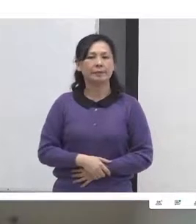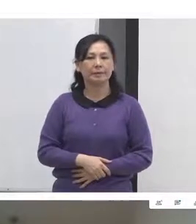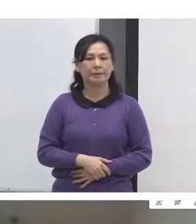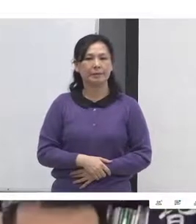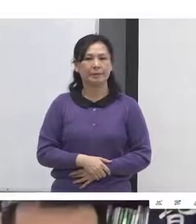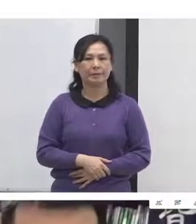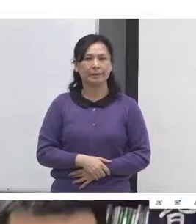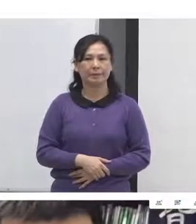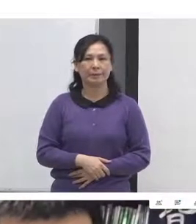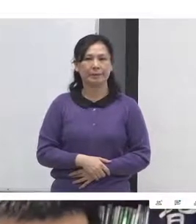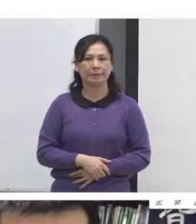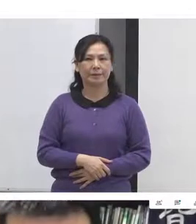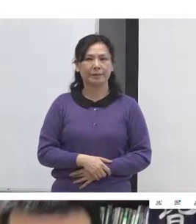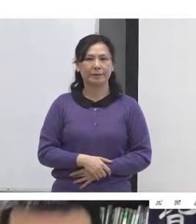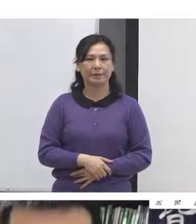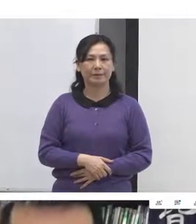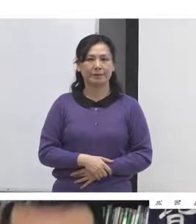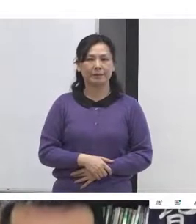我嘛，对。